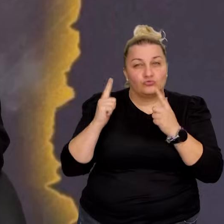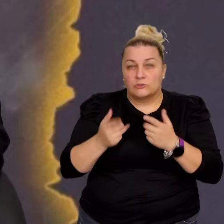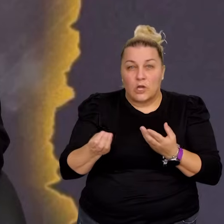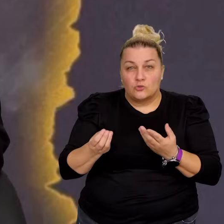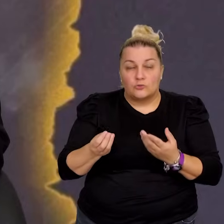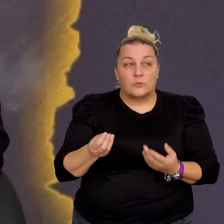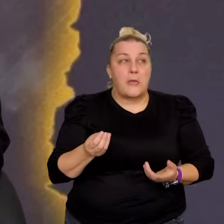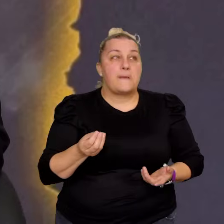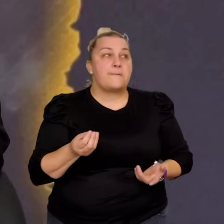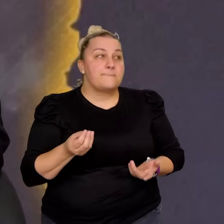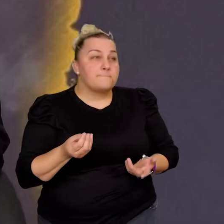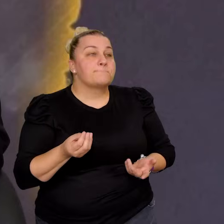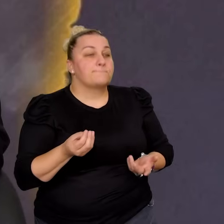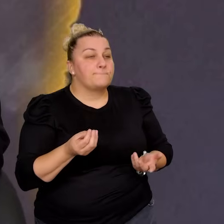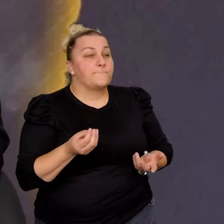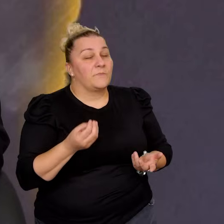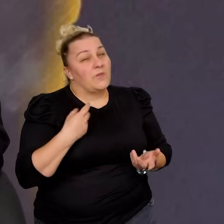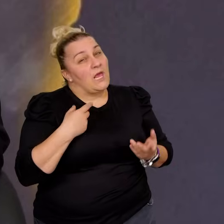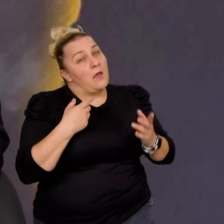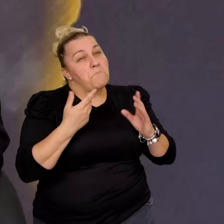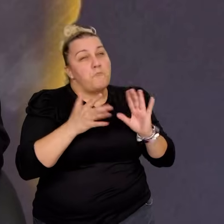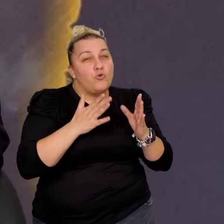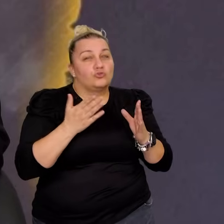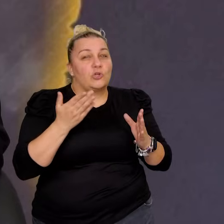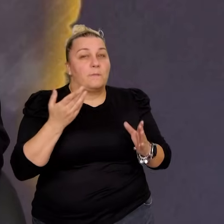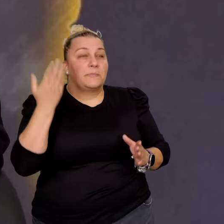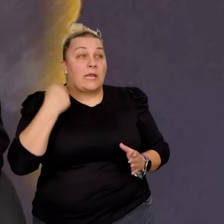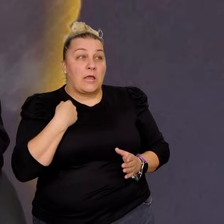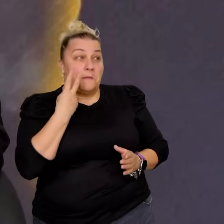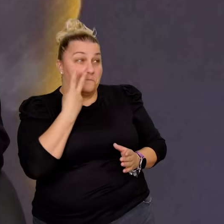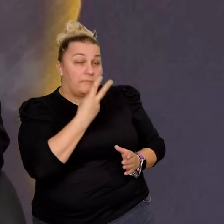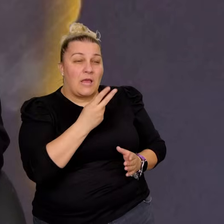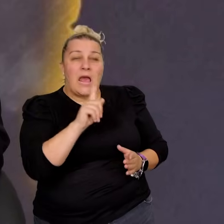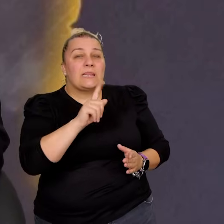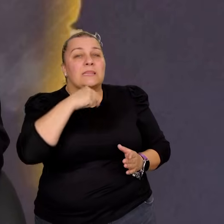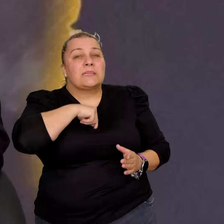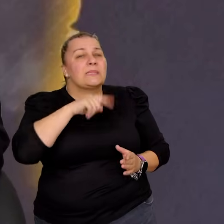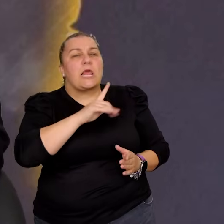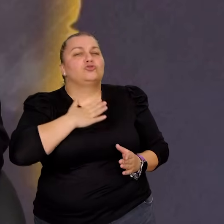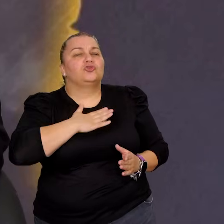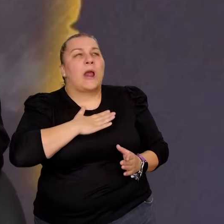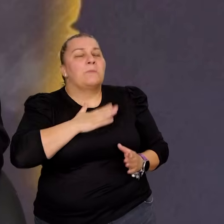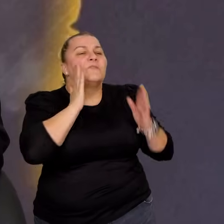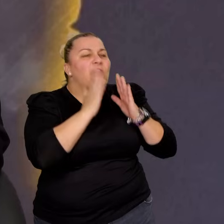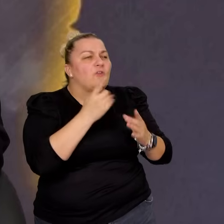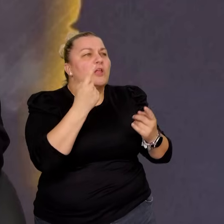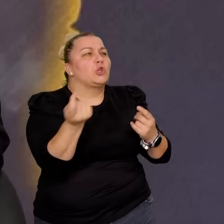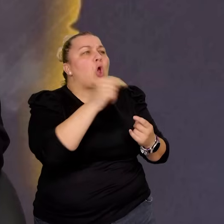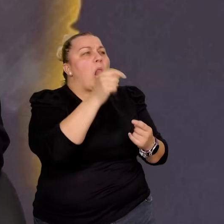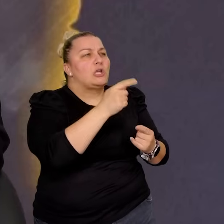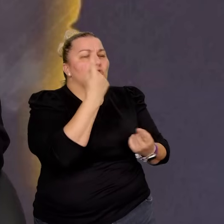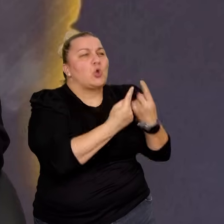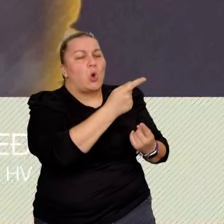Pa iako nisam, možda čak naivno bilo, nisam htio vjerovat da će se dogoditi nešto tako što smo